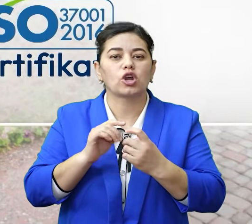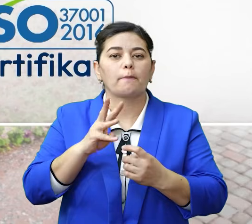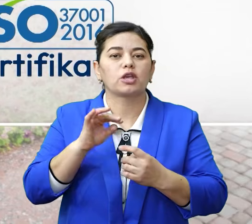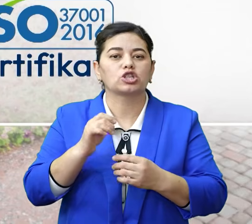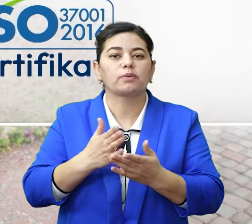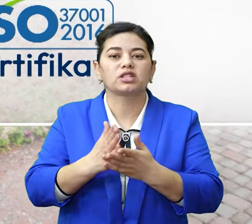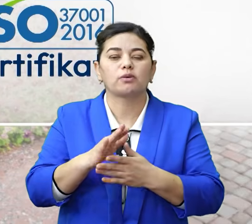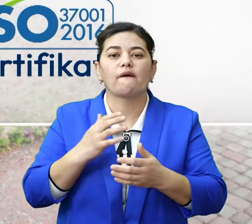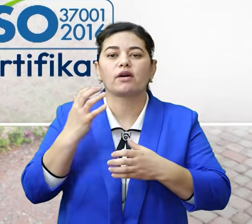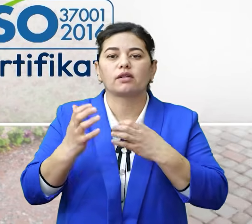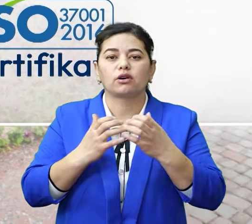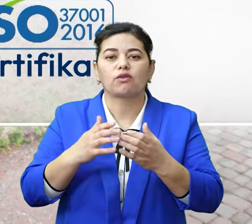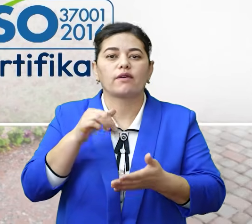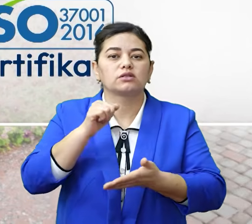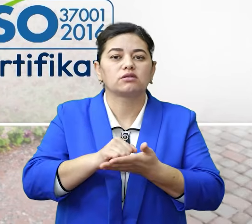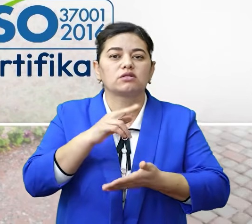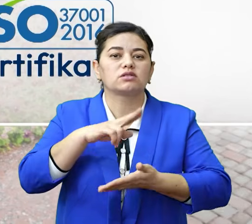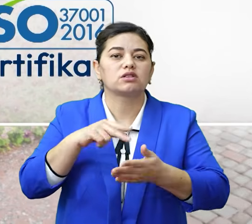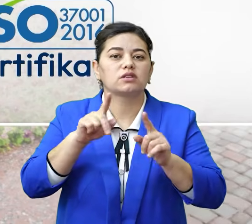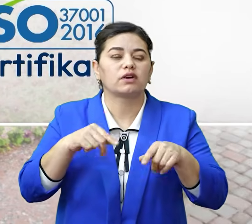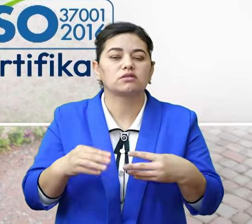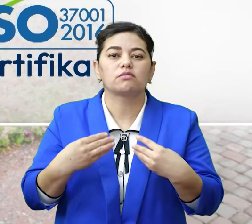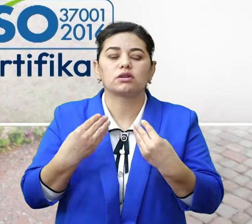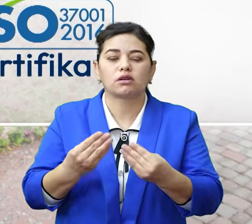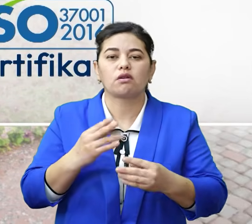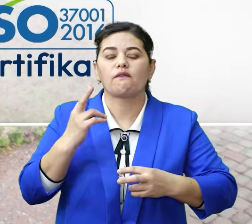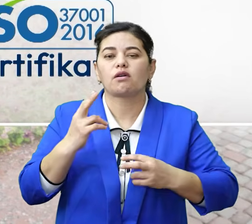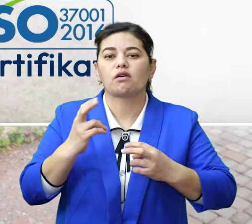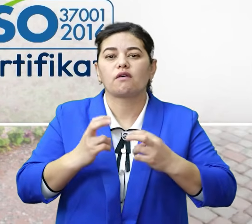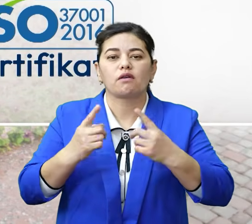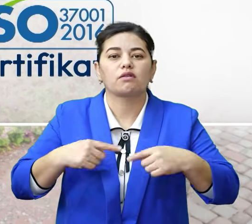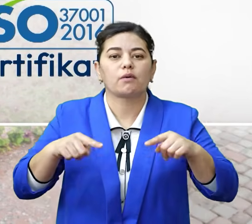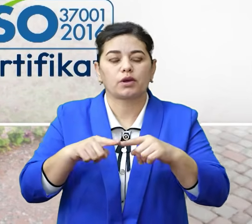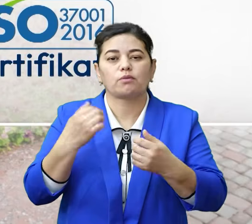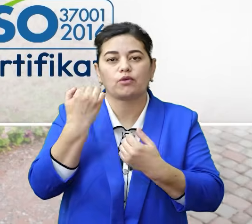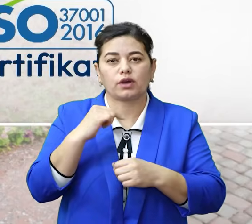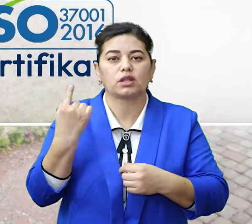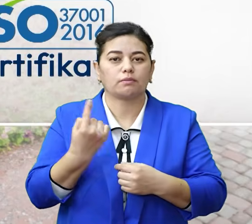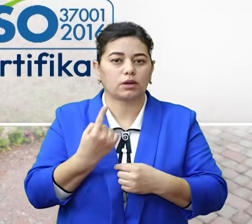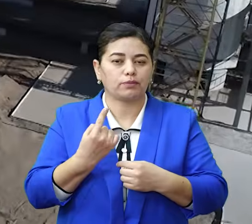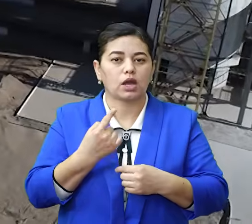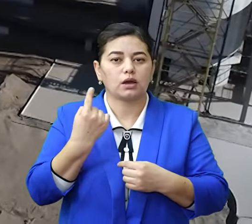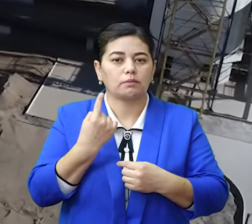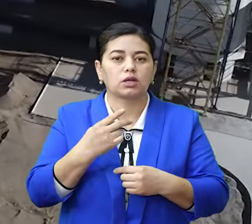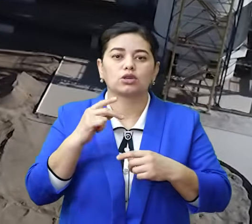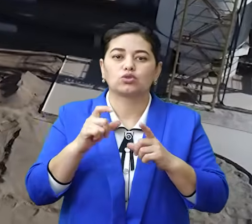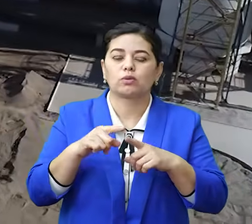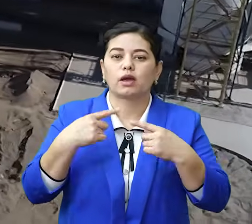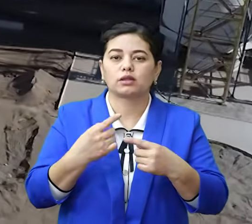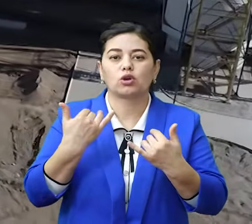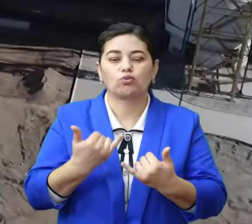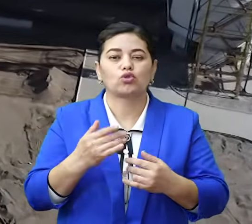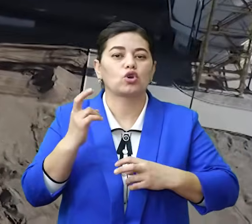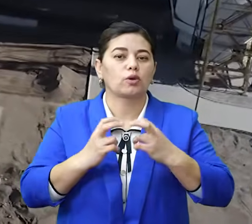menejment tizimi xalqaro standart sertifikati berilgani kompaniya muvaffaqiyatlaridan hisoblanadi. Bir so'z bilan aytganda,